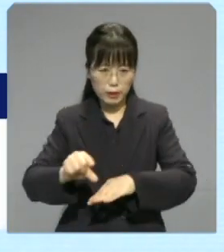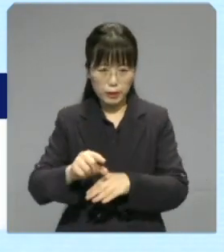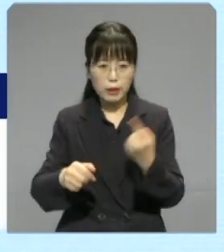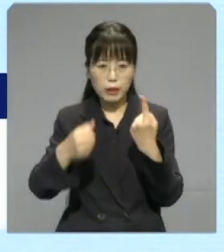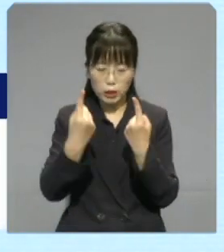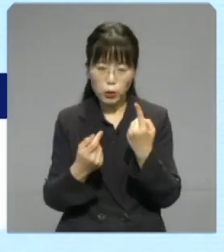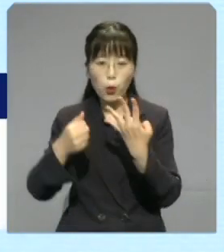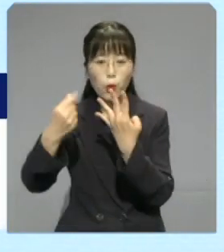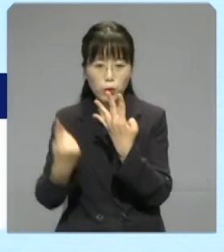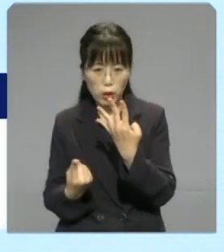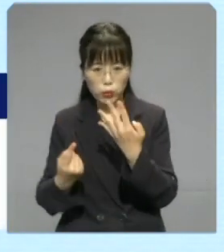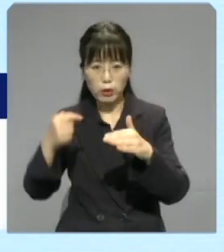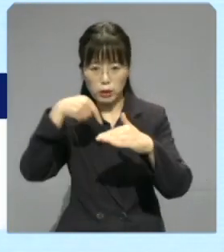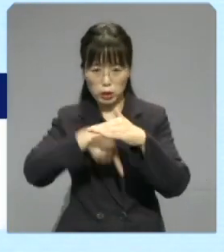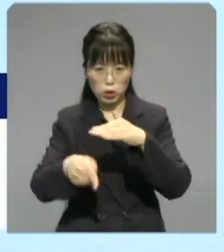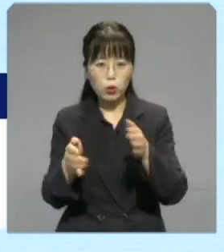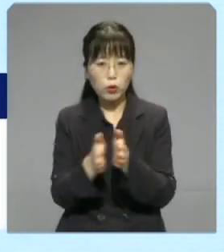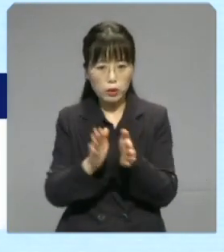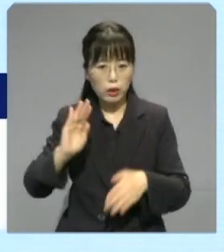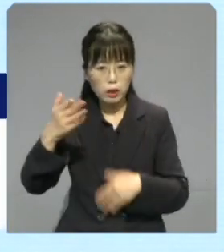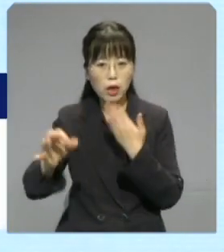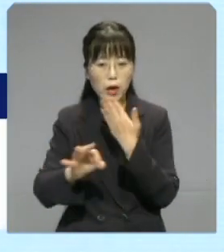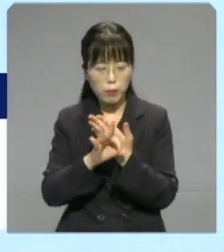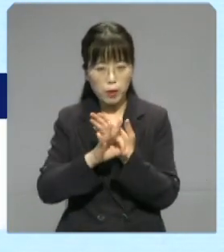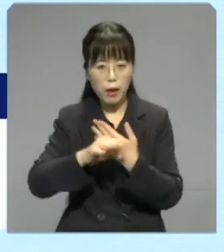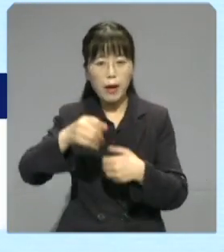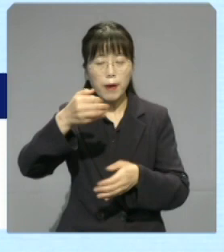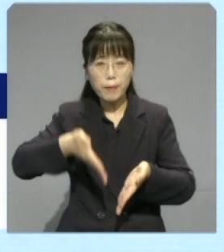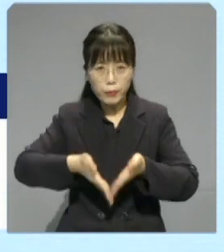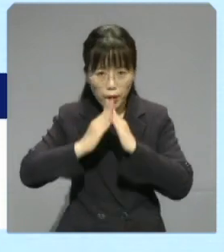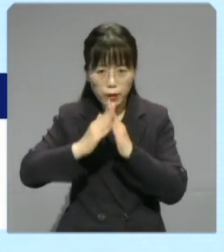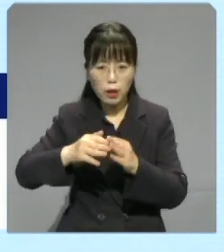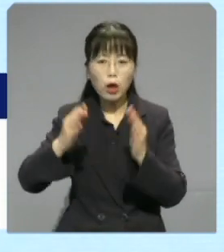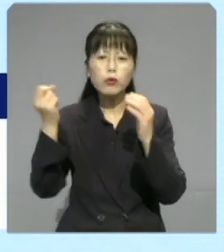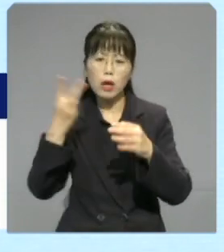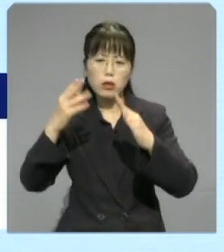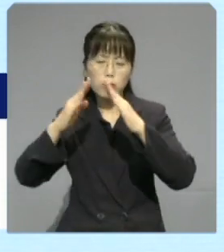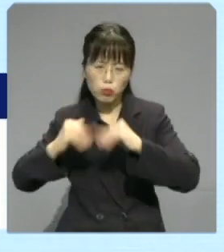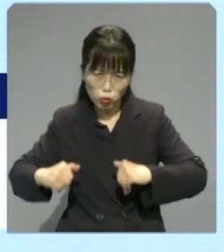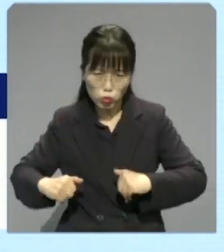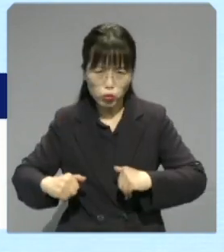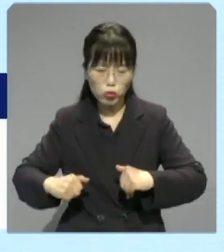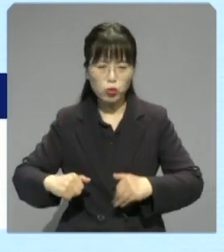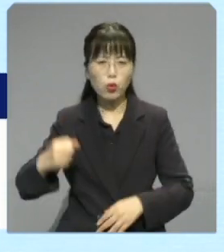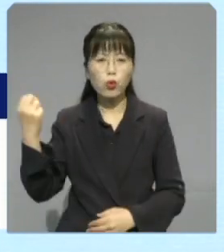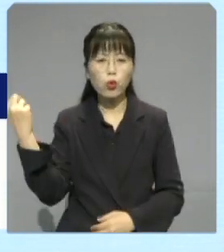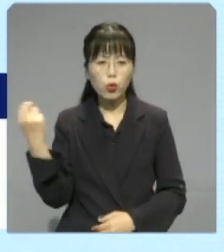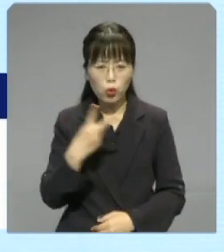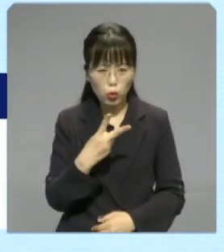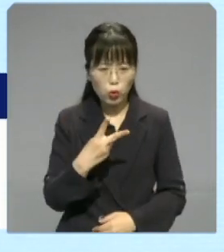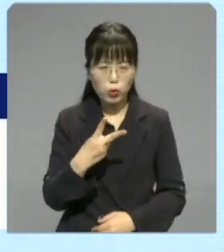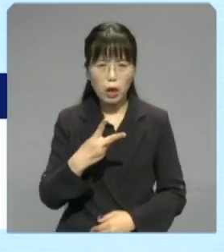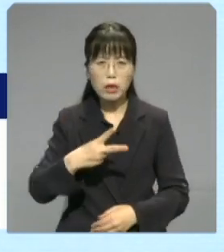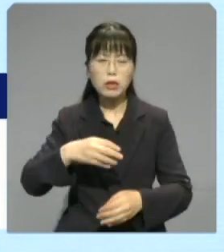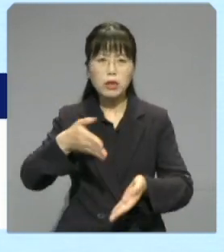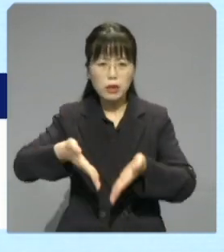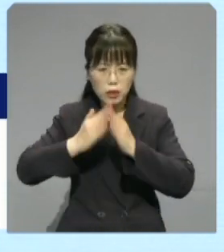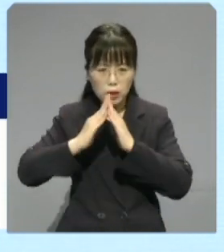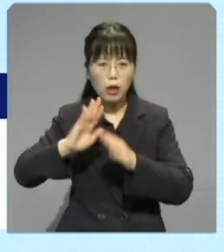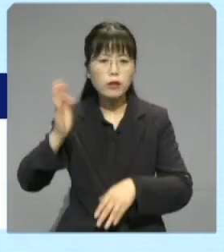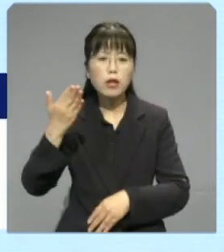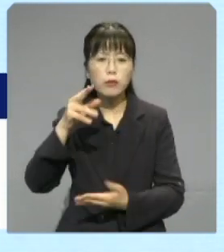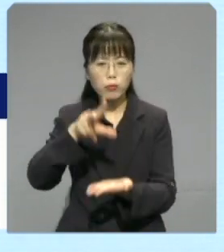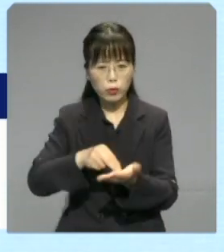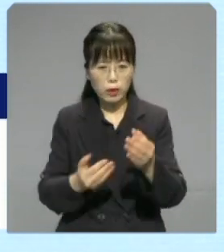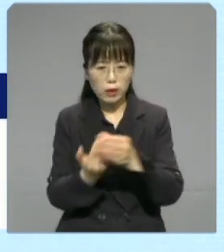들어서 1호선 4호선이 지하로 들어가게 되면 전하다가 다시 다시 부시고 또 다시 져야